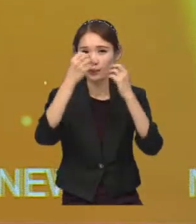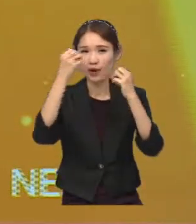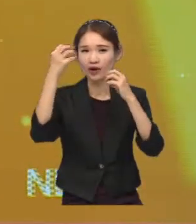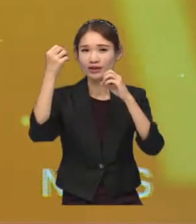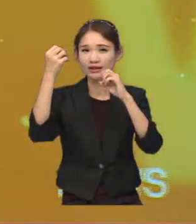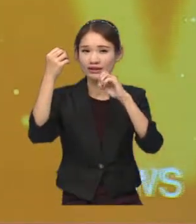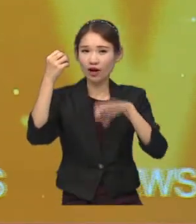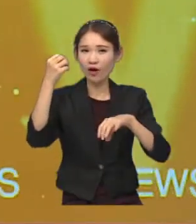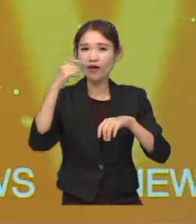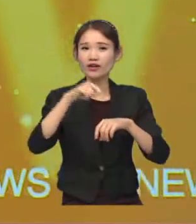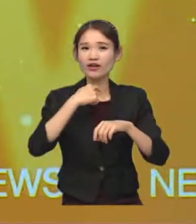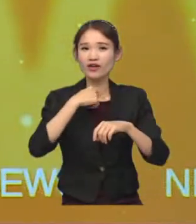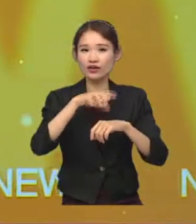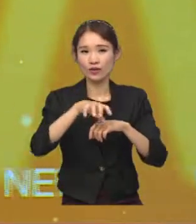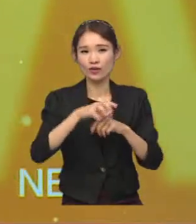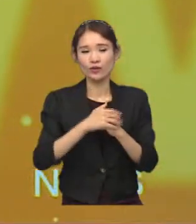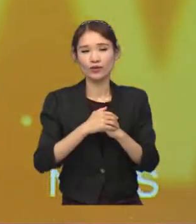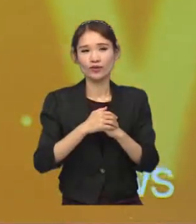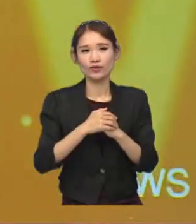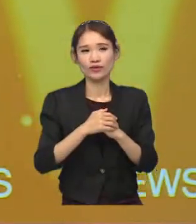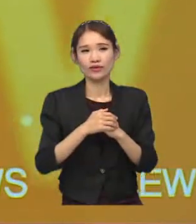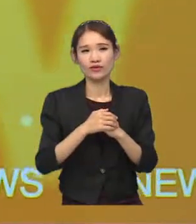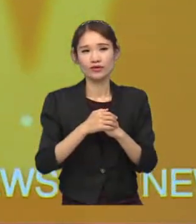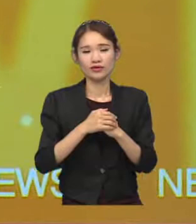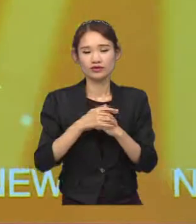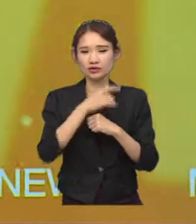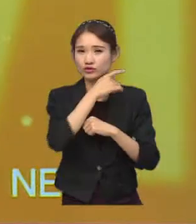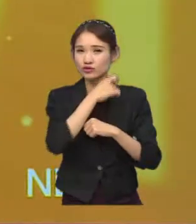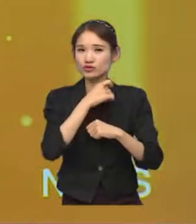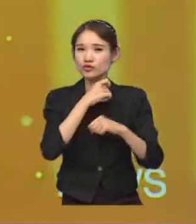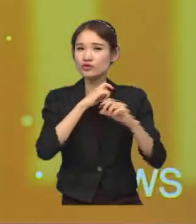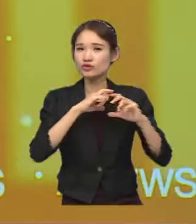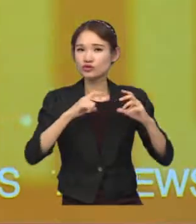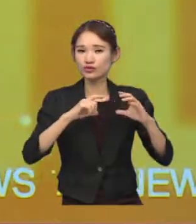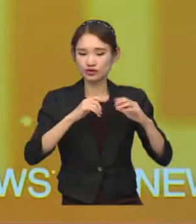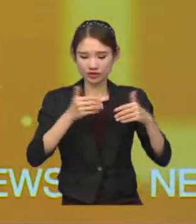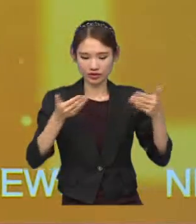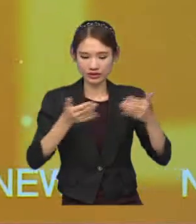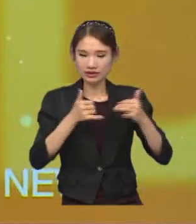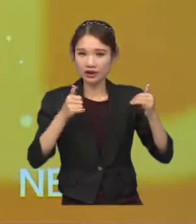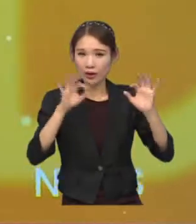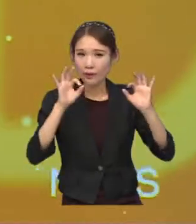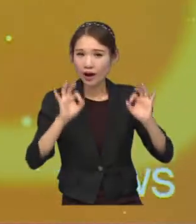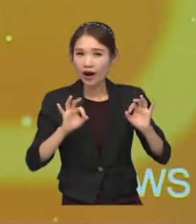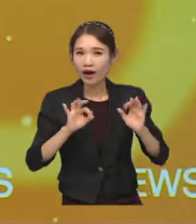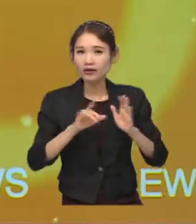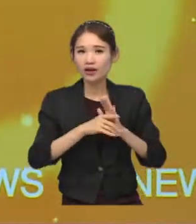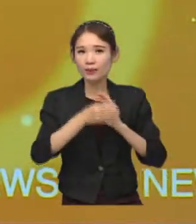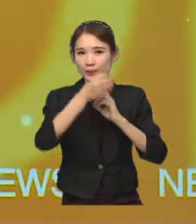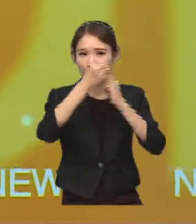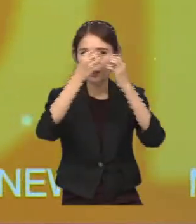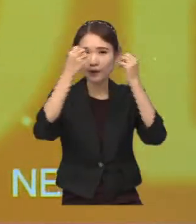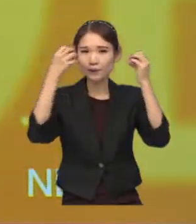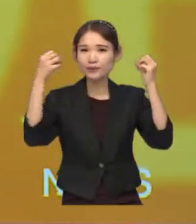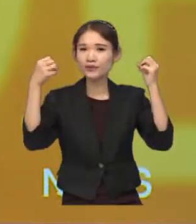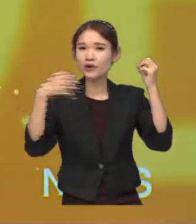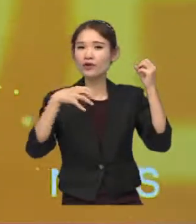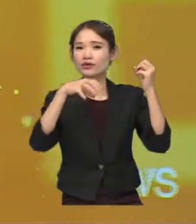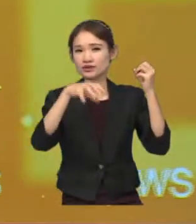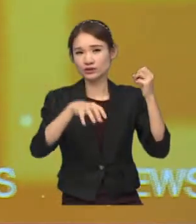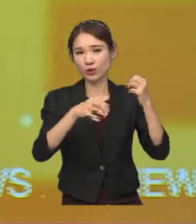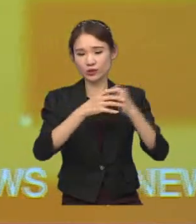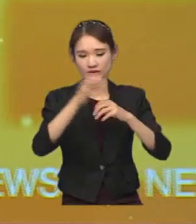그랬는데 여기는 어 중국 사신이 와서 이렇게 봤을 때 별이 떨어지는 자리를 을